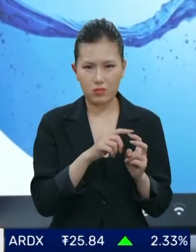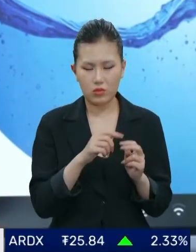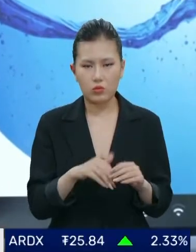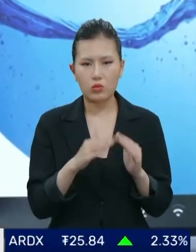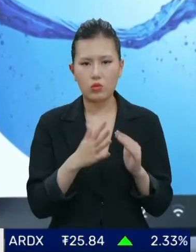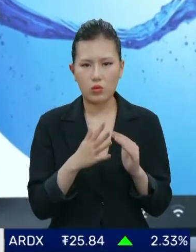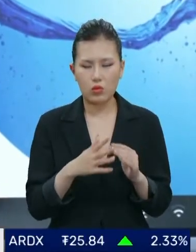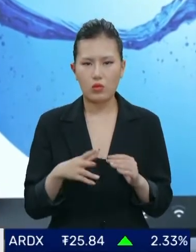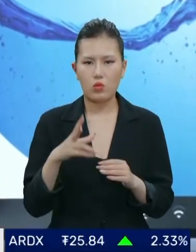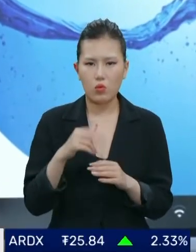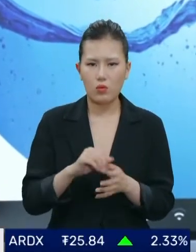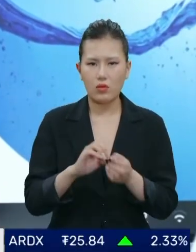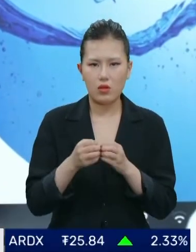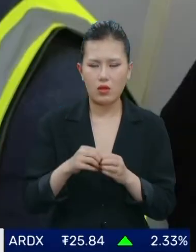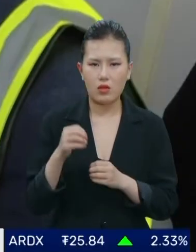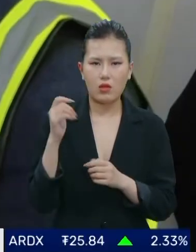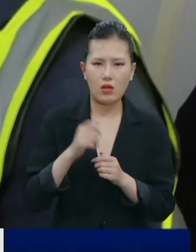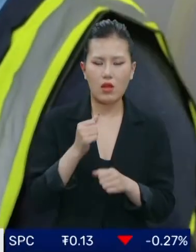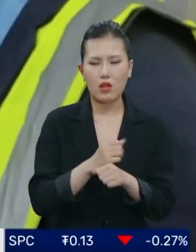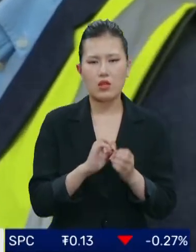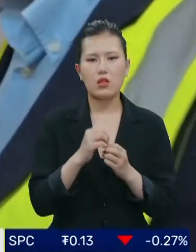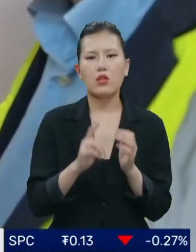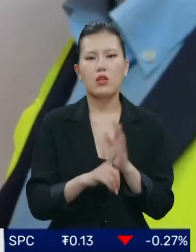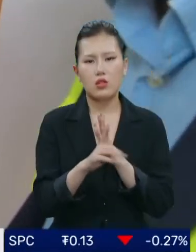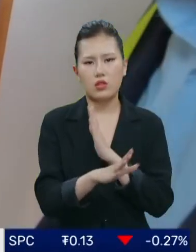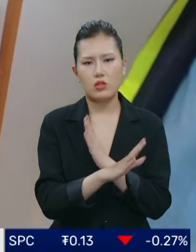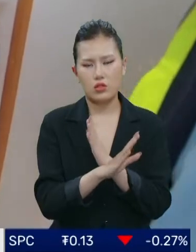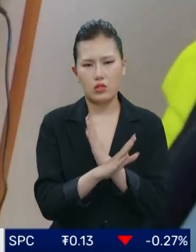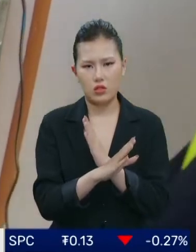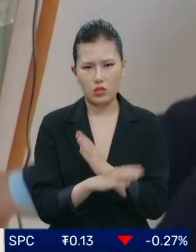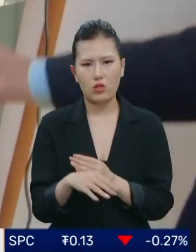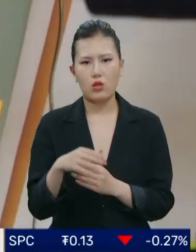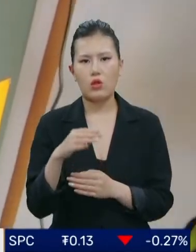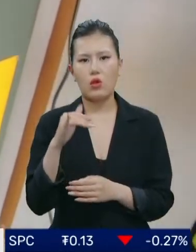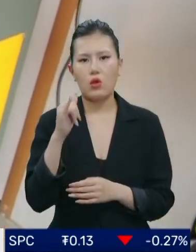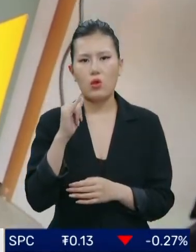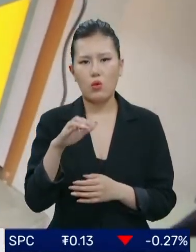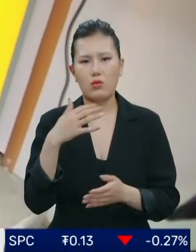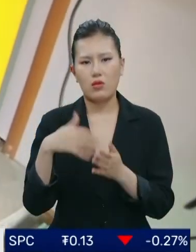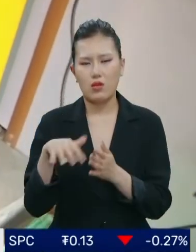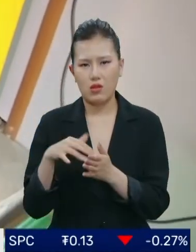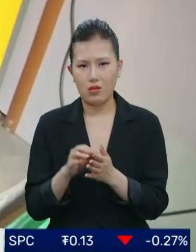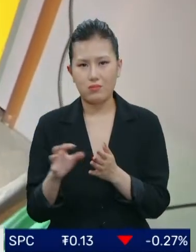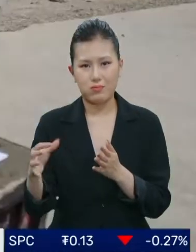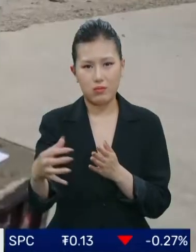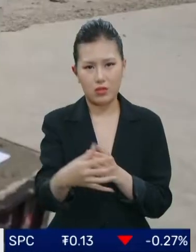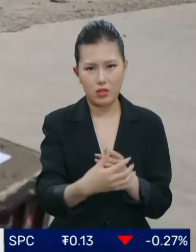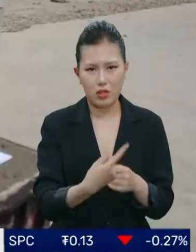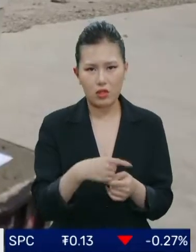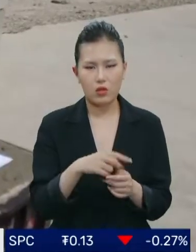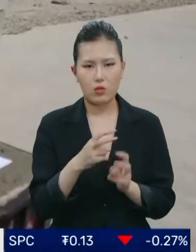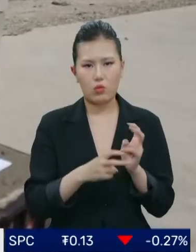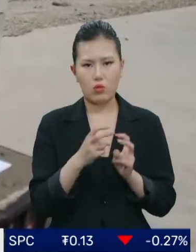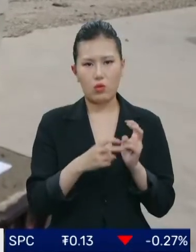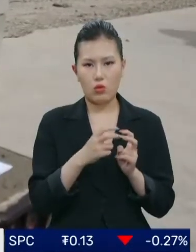шорооны ажил эхэлсэн байгааг нь. Төв цэвэрлэх байгууламжаас цэвэрлэгдээд гарч буй бохир усыг дахин боловсруулах үйлдвэрээр цэвэрлэж 3-4 цахилгаан